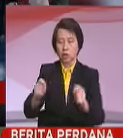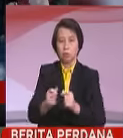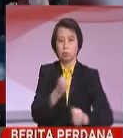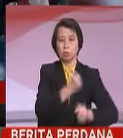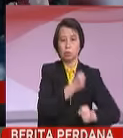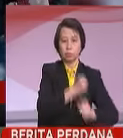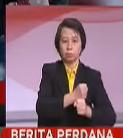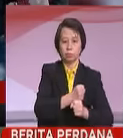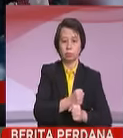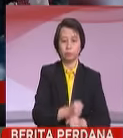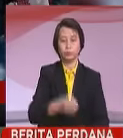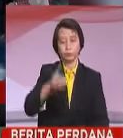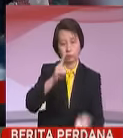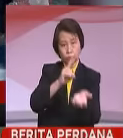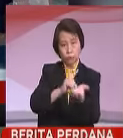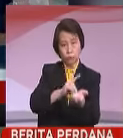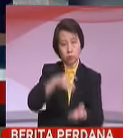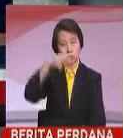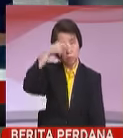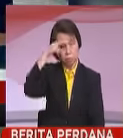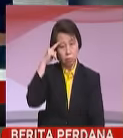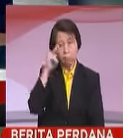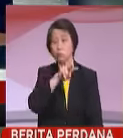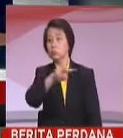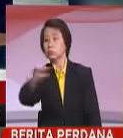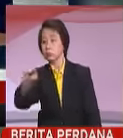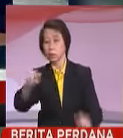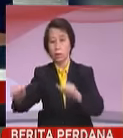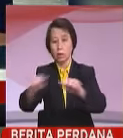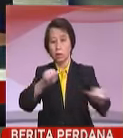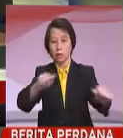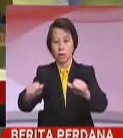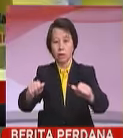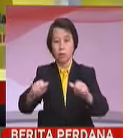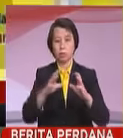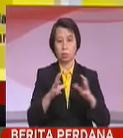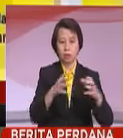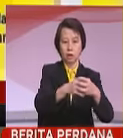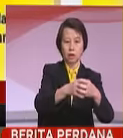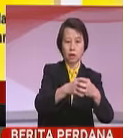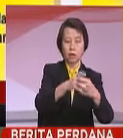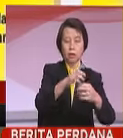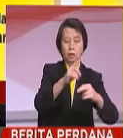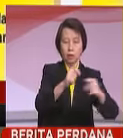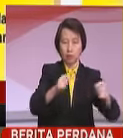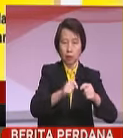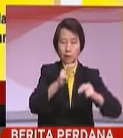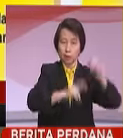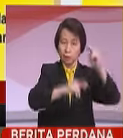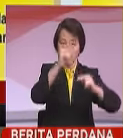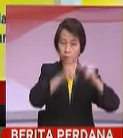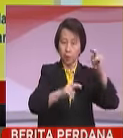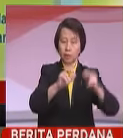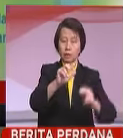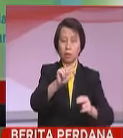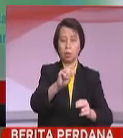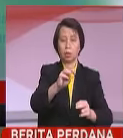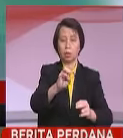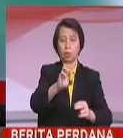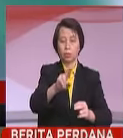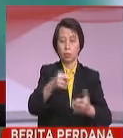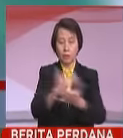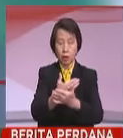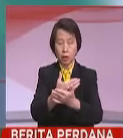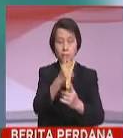kerja. Dr. Nor Hisham tengah hari tadi turut meninjau aktiviti lapangan bagi kluster Tapak Bina Awan Baru. Kluster yang melibatkan